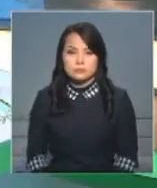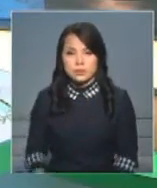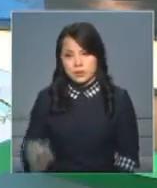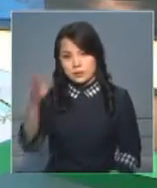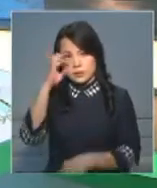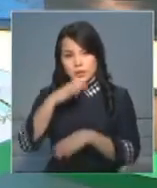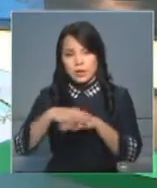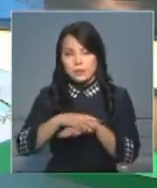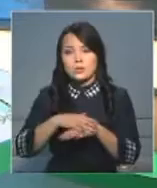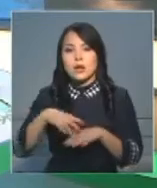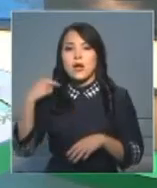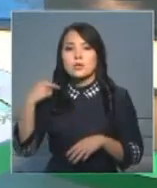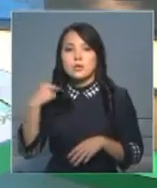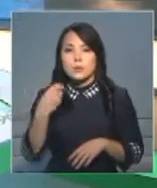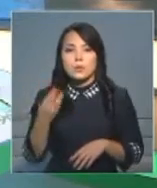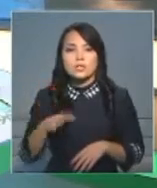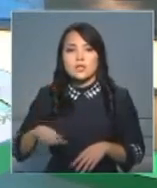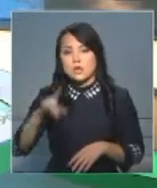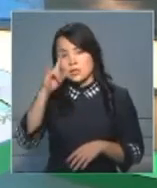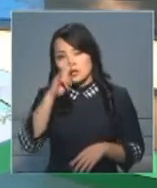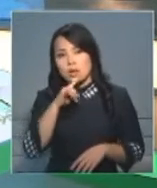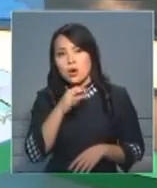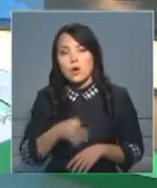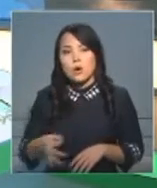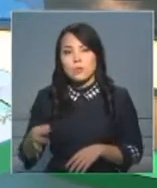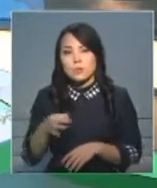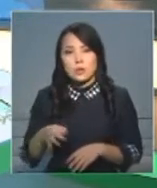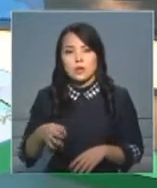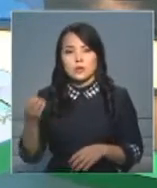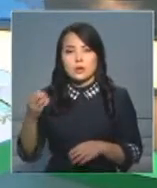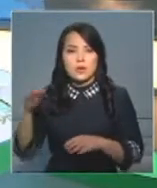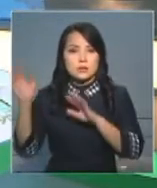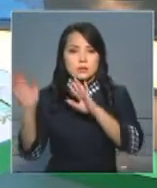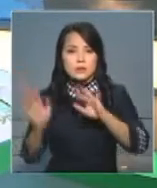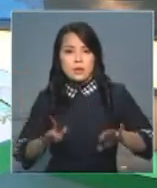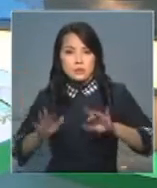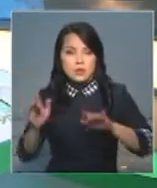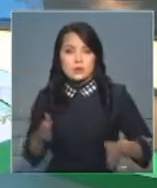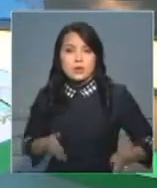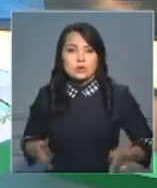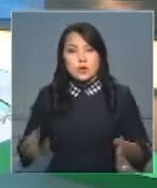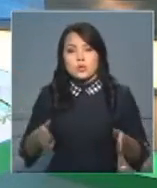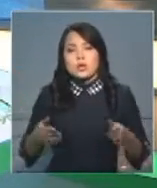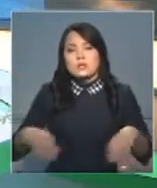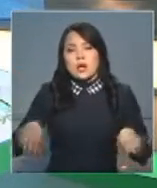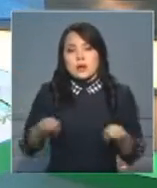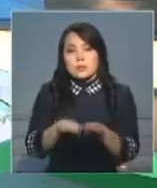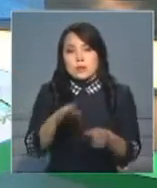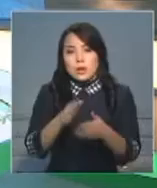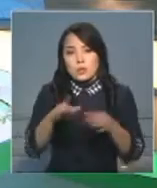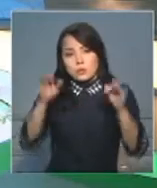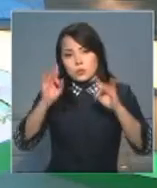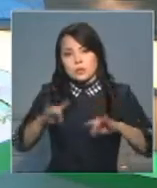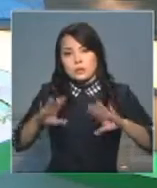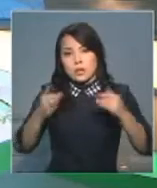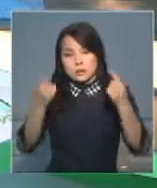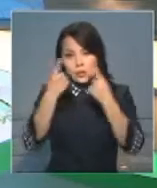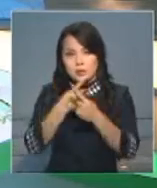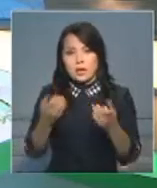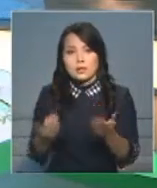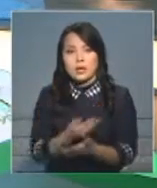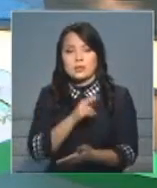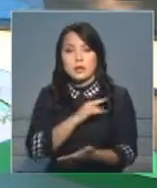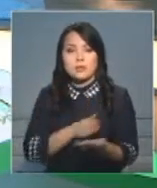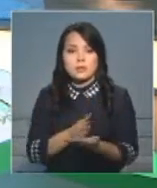Ал елімізде Ақтөбе, Шығыс Қазақстан облыстарында бұрқасын соғып, жолдардың кей бөліктері жабылды. Төтенше жағдайлар